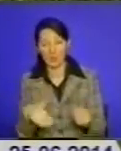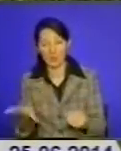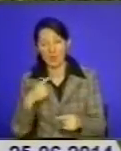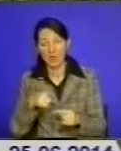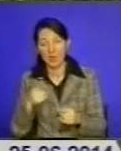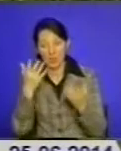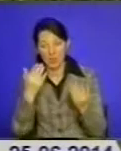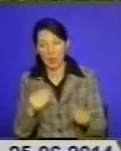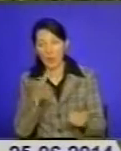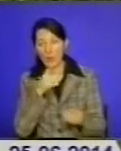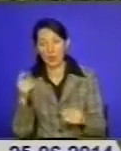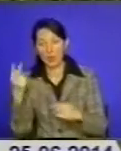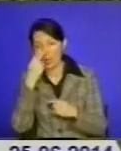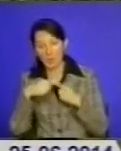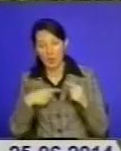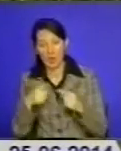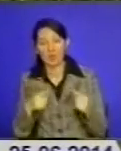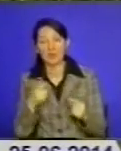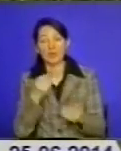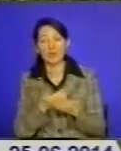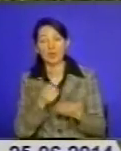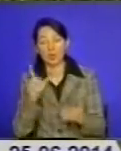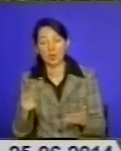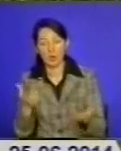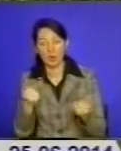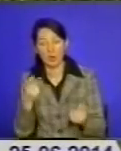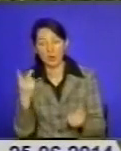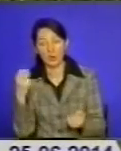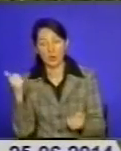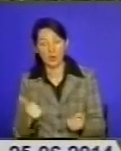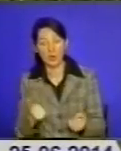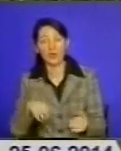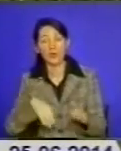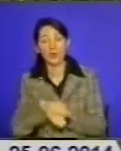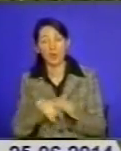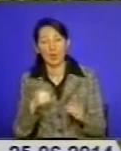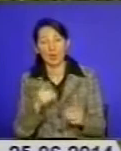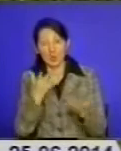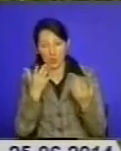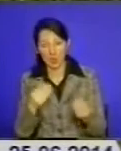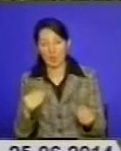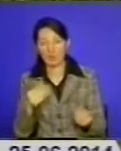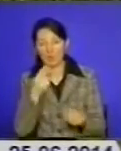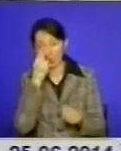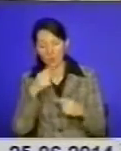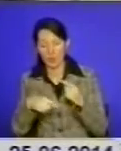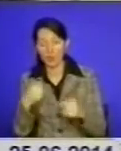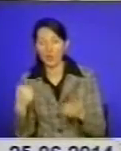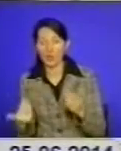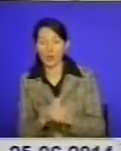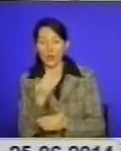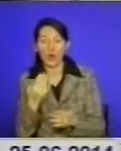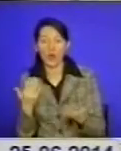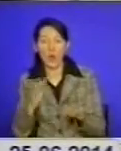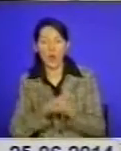якщо людина бере 2 тижні відпустки, то перший час вона просто адаптовується до нових умов і 3 дні відпочиває. Для кожного